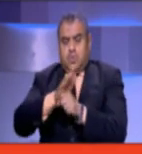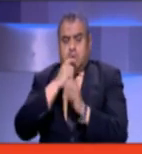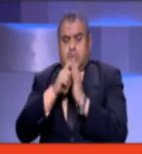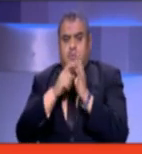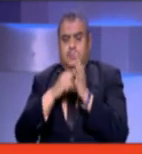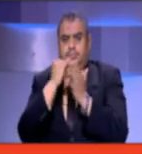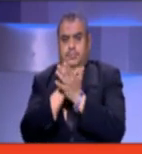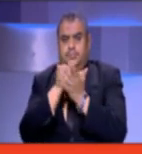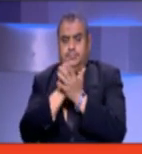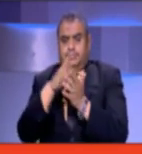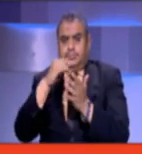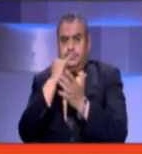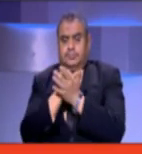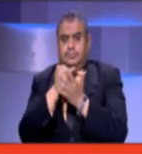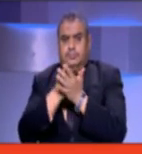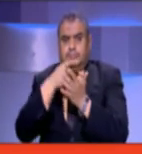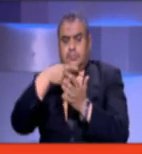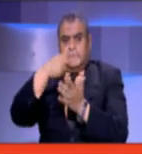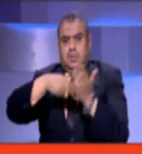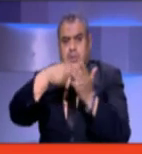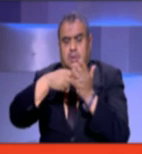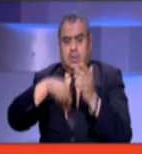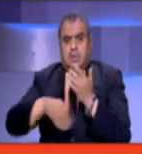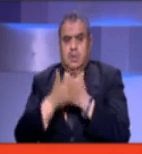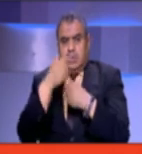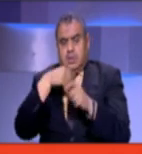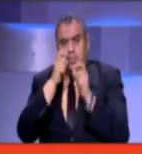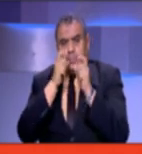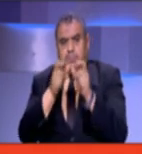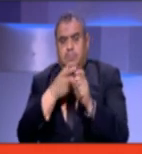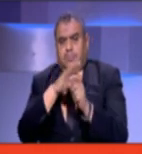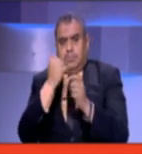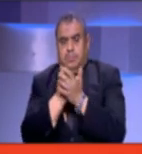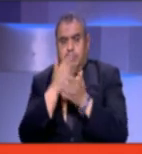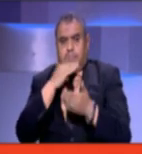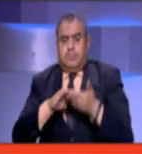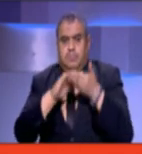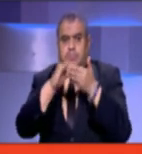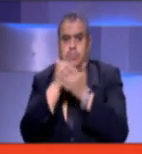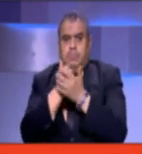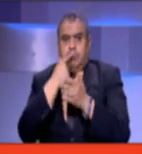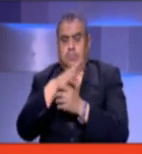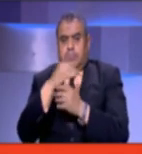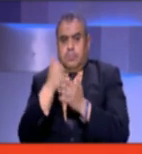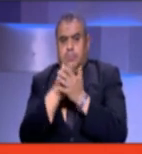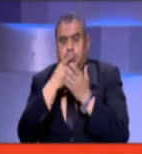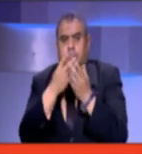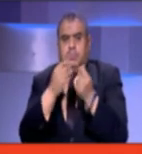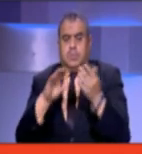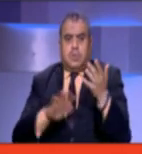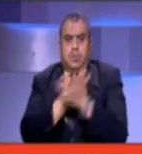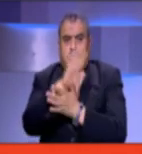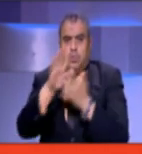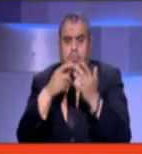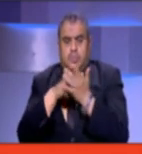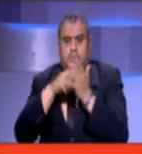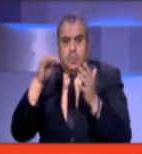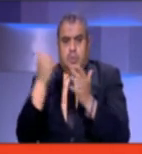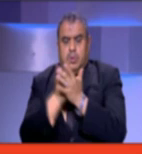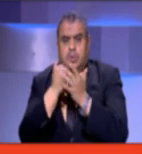يمكن نقول إن في قرارات استباقية واحترازية القيادة السياسية أخذتها جنبت مصر كتير من مشاكل بنشوفها في دول